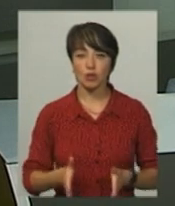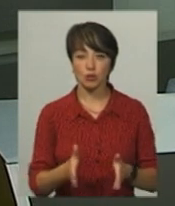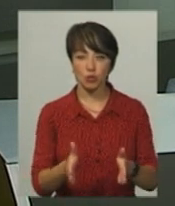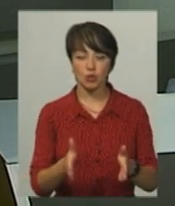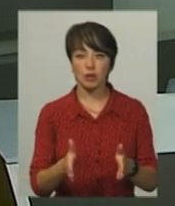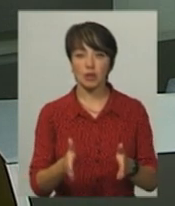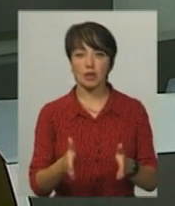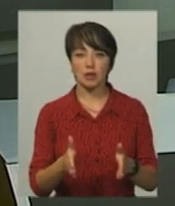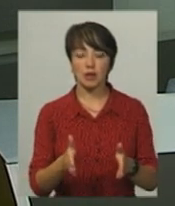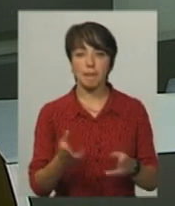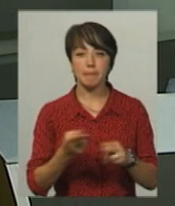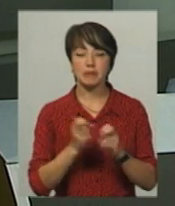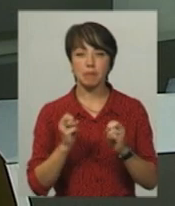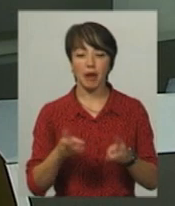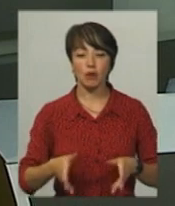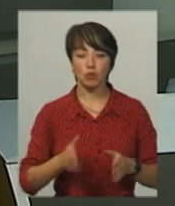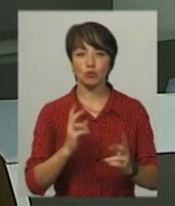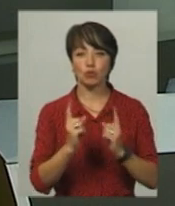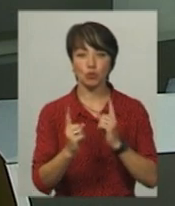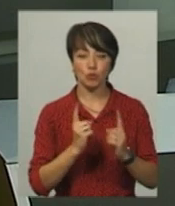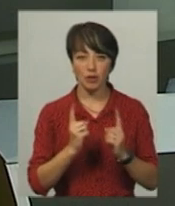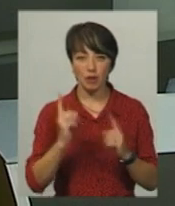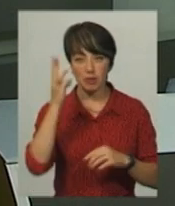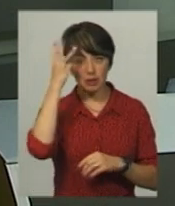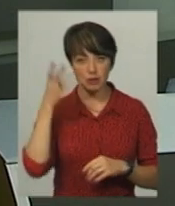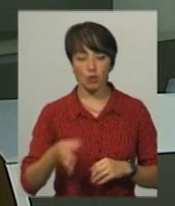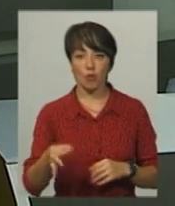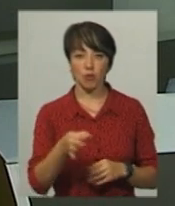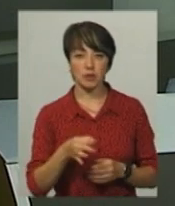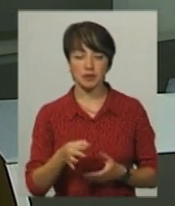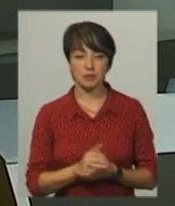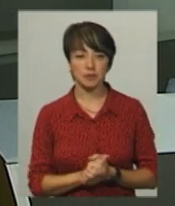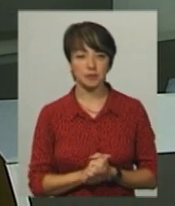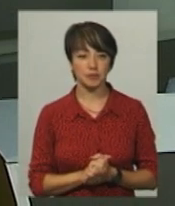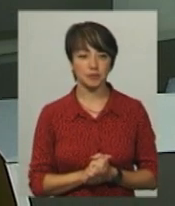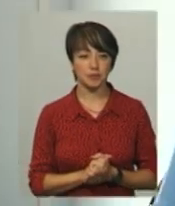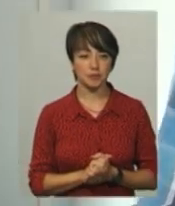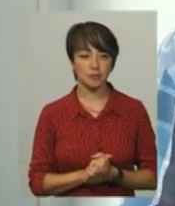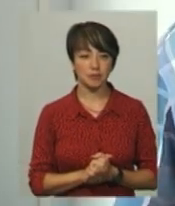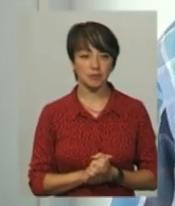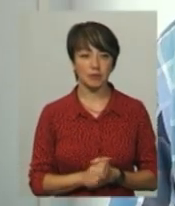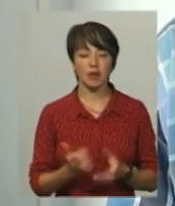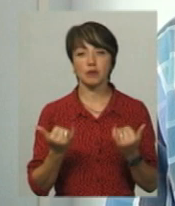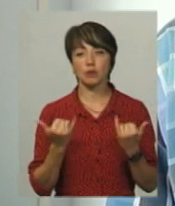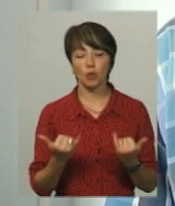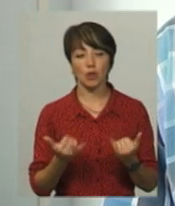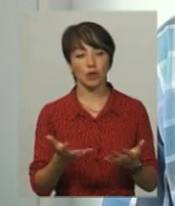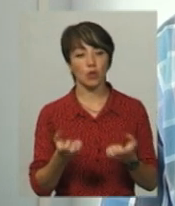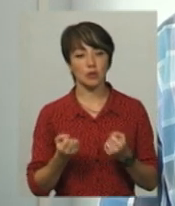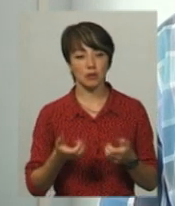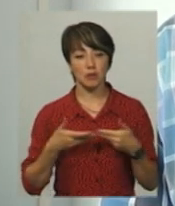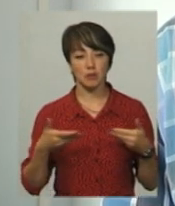штучних споруд і безпеки дорожнього руху служби автодоріг Хмельницької області Микола Пастухов. Сьогодні отримали